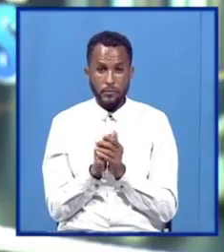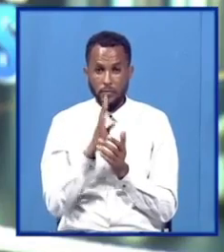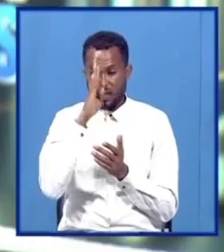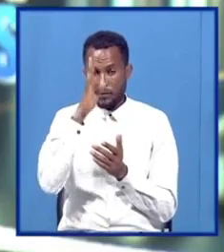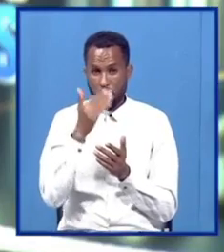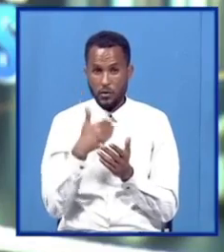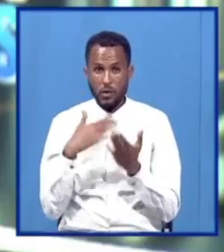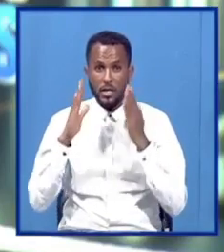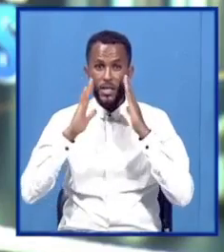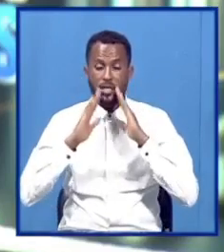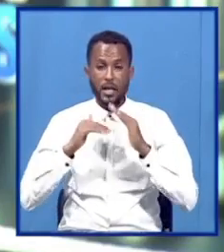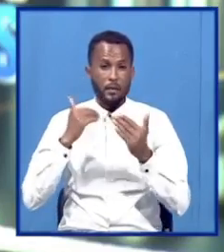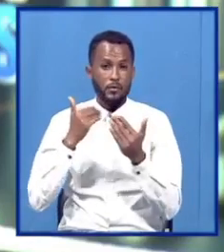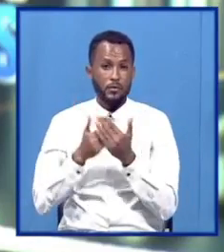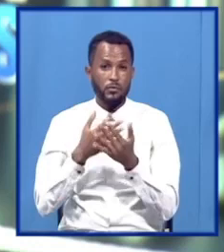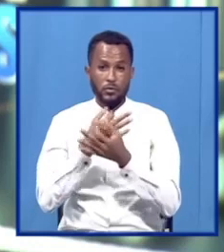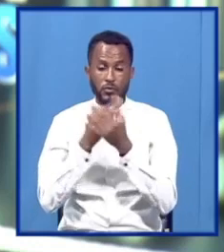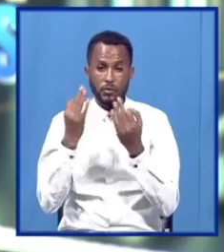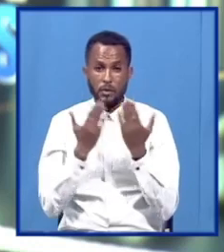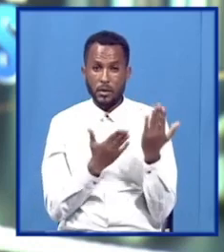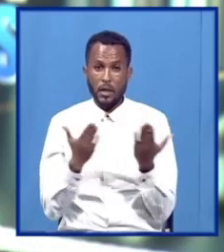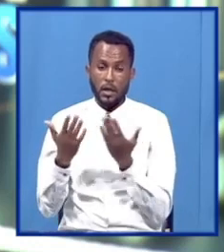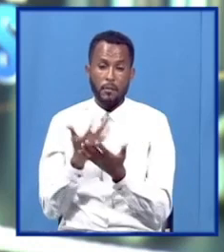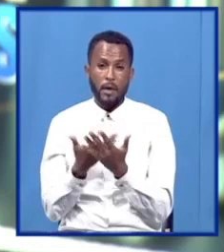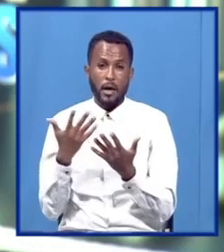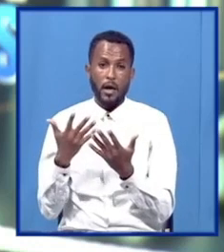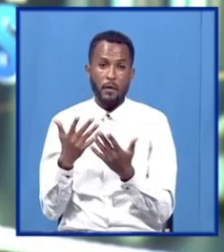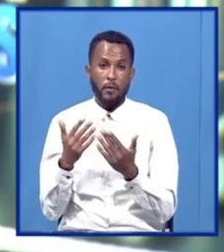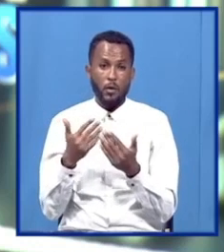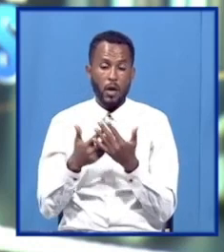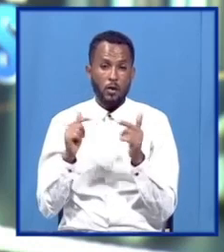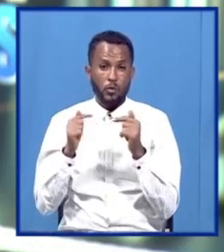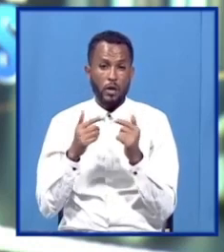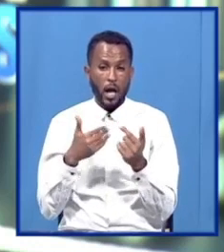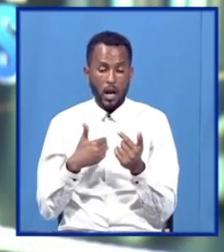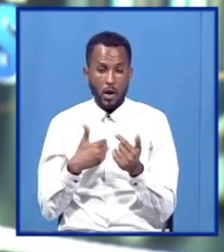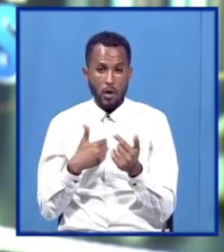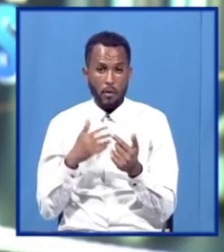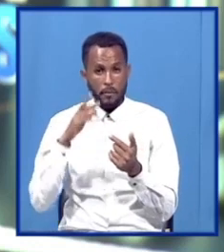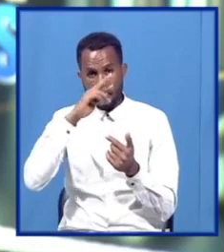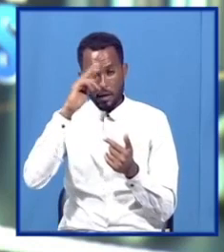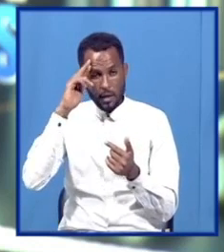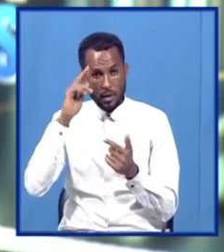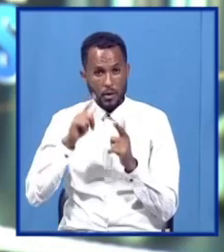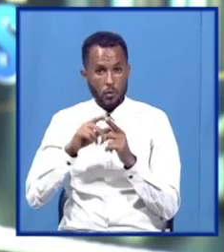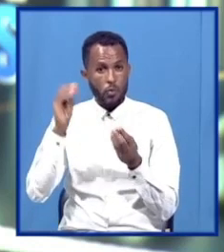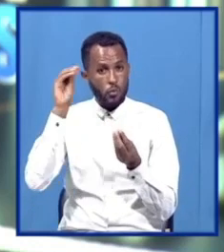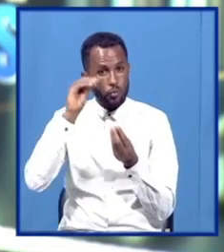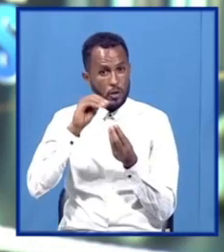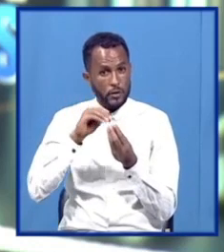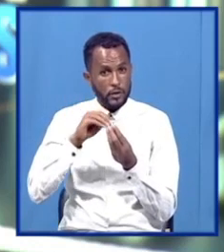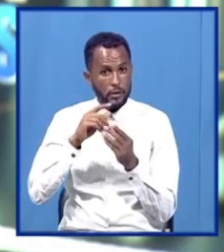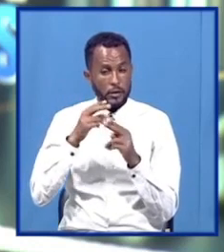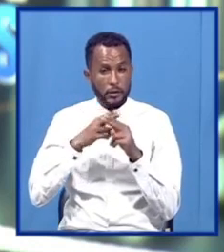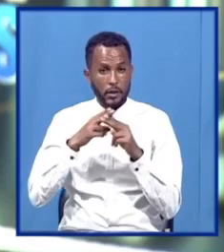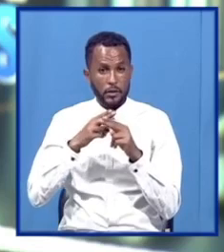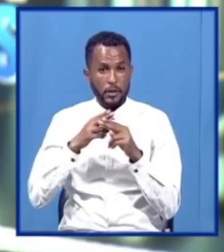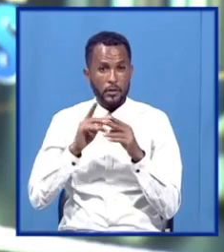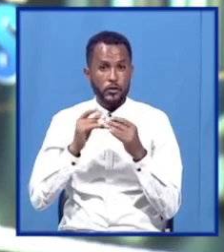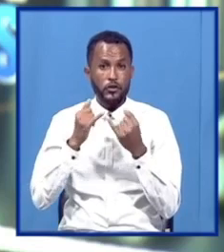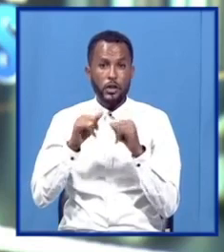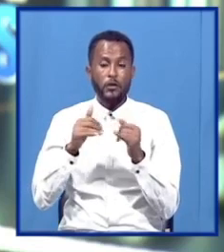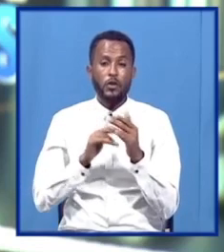ተፈጥሩ ዘሎ ሰላም ምስዒቡ ጽቡቅ ቀረባ ቆሖ ኤሌክትሮኒክስ እንኳን ታሎ በመግነያት ዝተጋነነ ወሰኽን ሕጽረት ሸርፎ ጻን